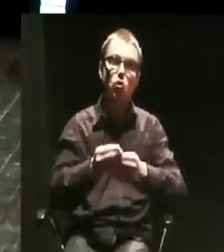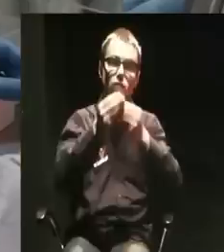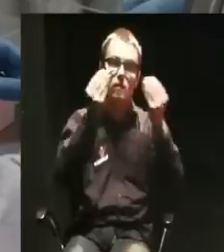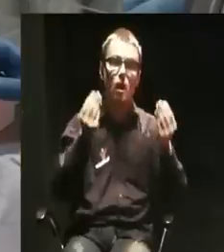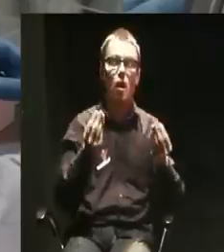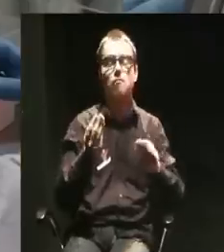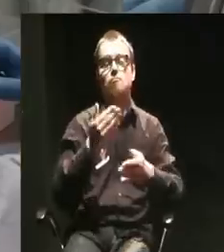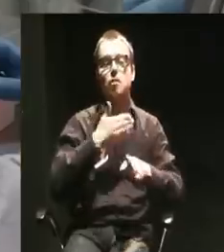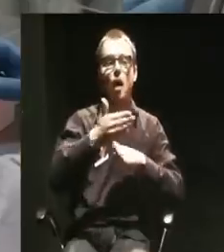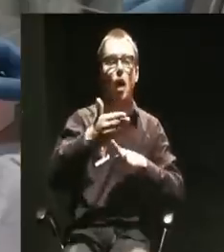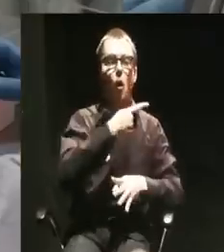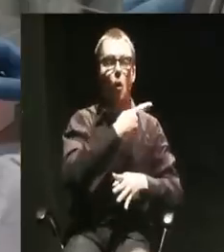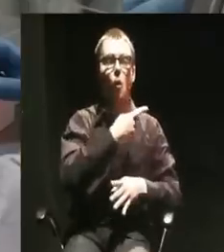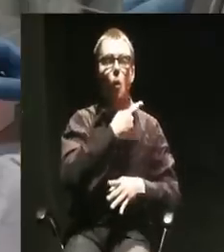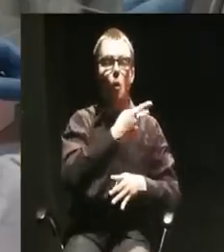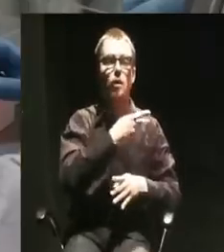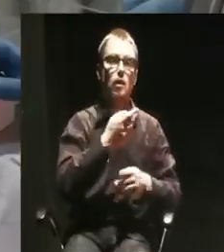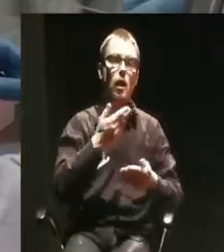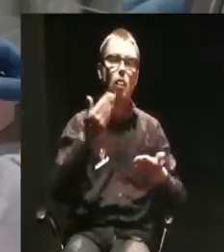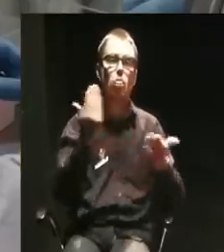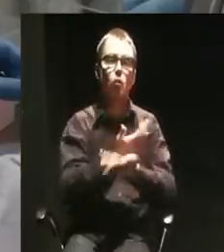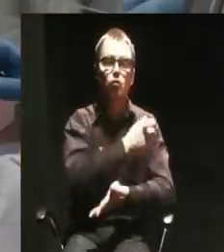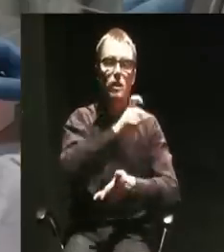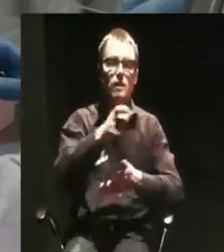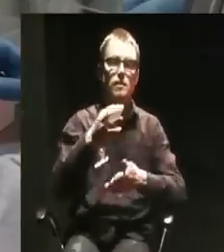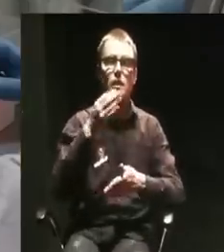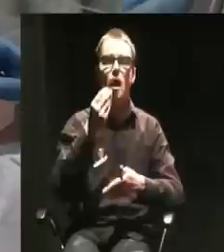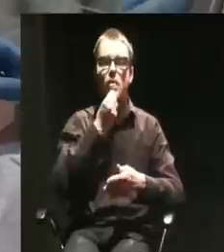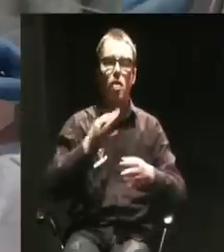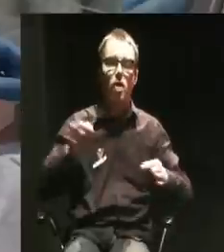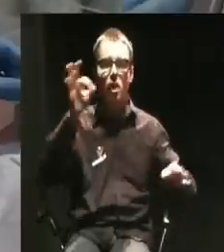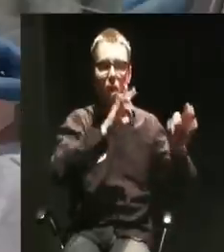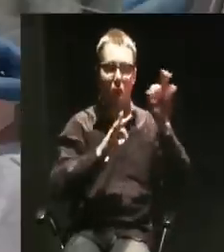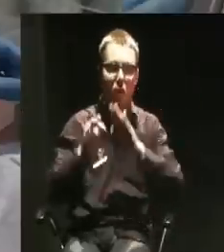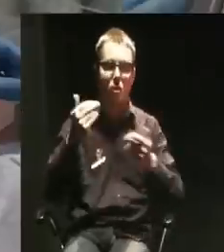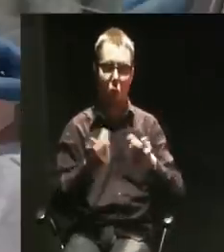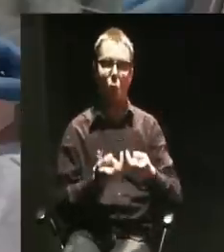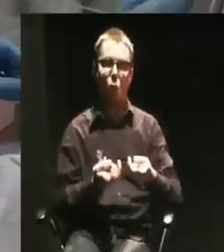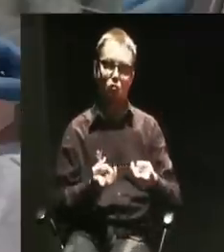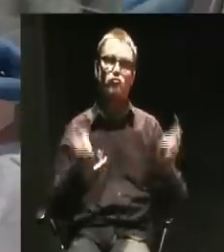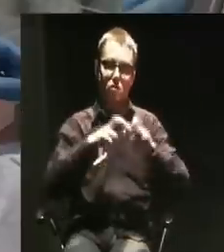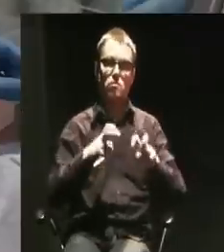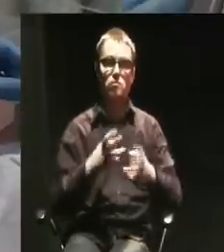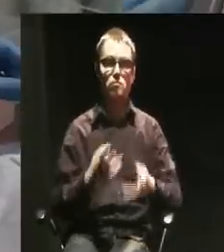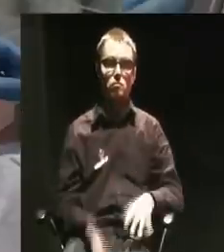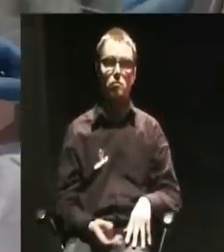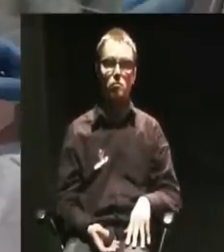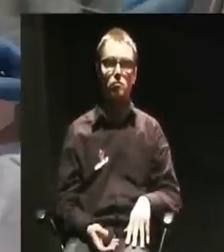diet. Tak właśnie pracują w Lubelskim Parku Naukowo-Technologicznym. Dzisiaj są zaproszeni